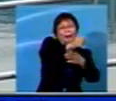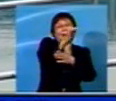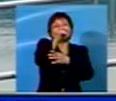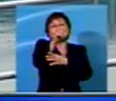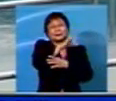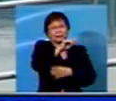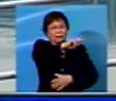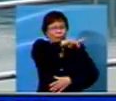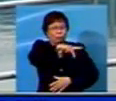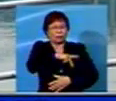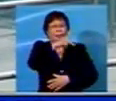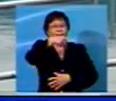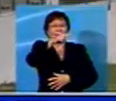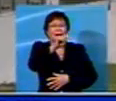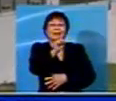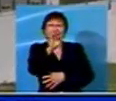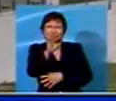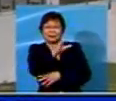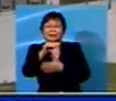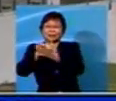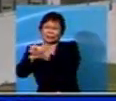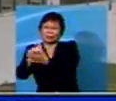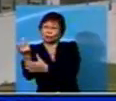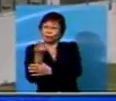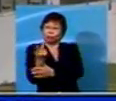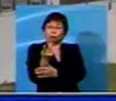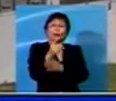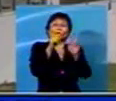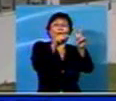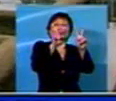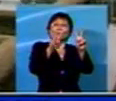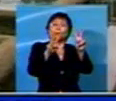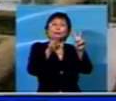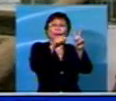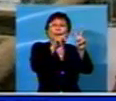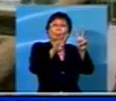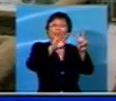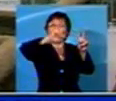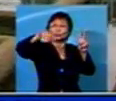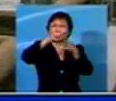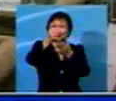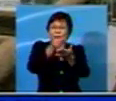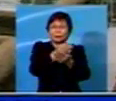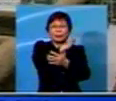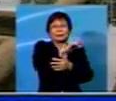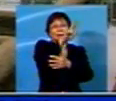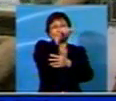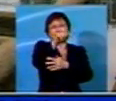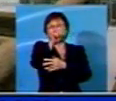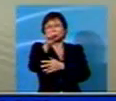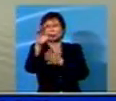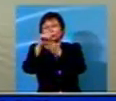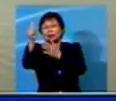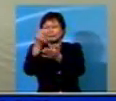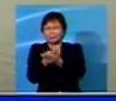dan liabiliti pnsb dan shabas masing-masing berjumlah r.47 bilion dan 3.1 S